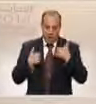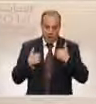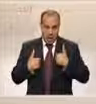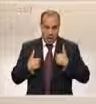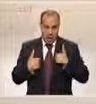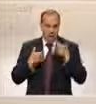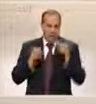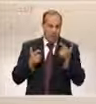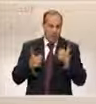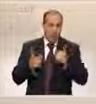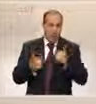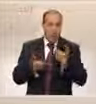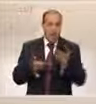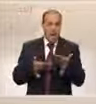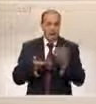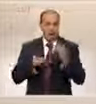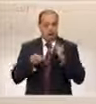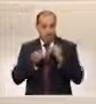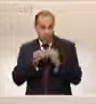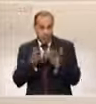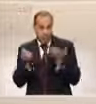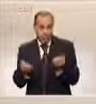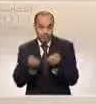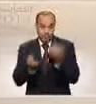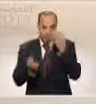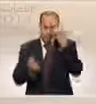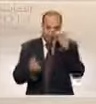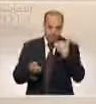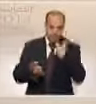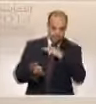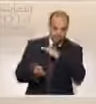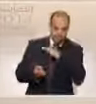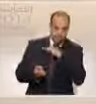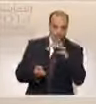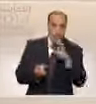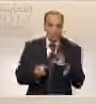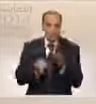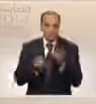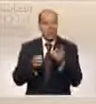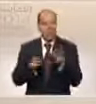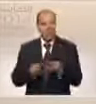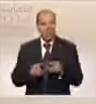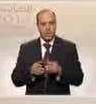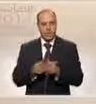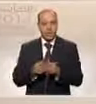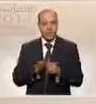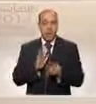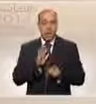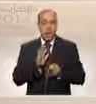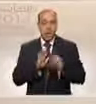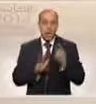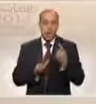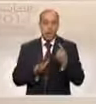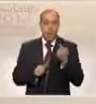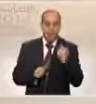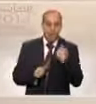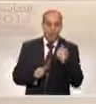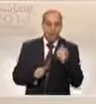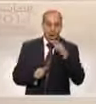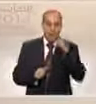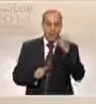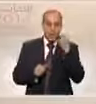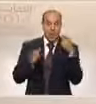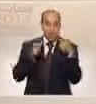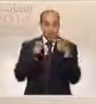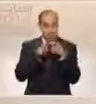على التفاعل مع كل المشاكل وايجاد الحلول لها لاول مره رجل دوله